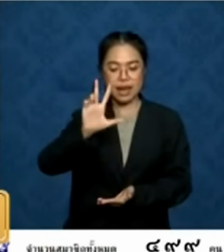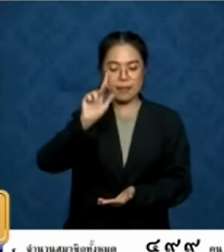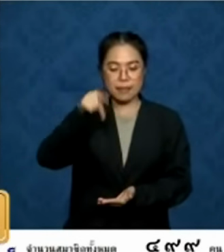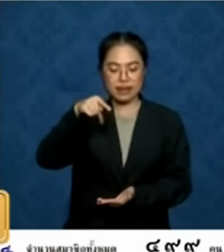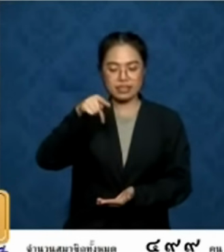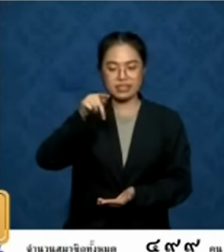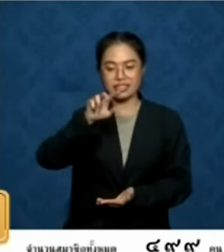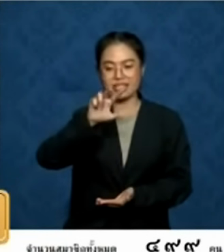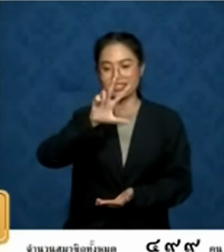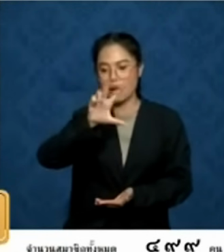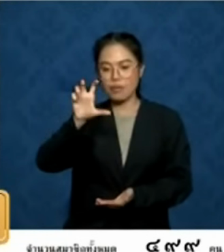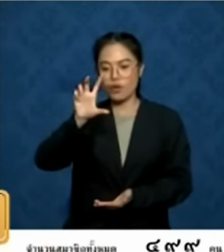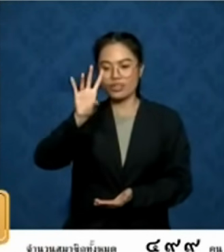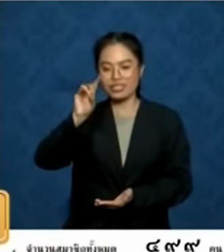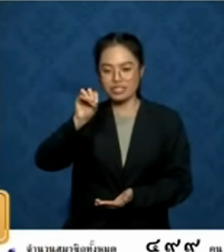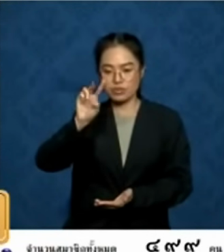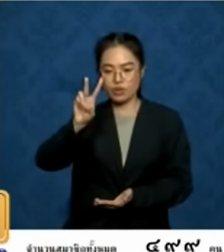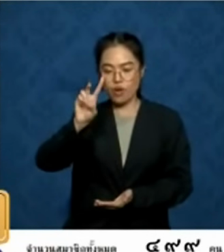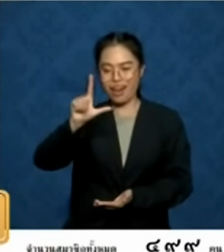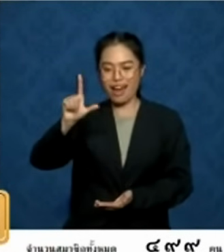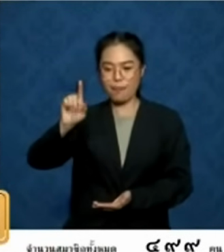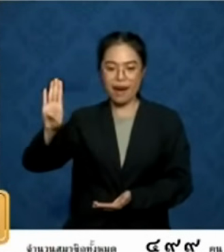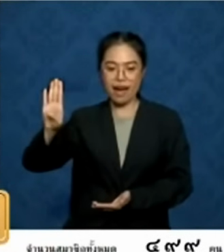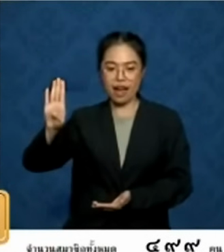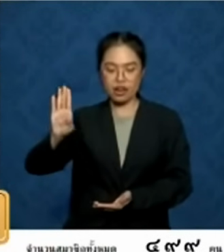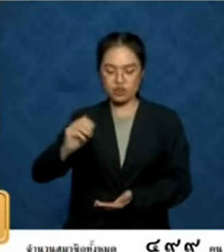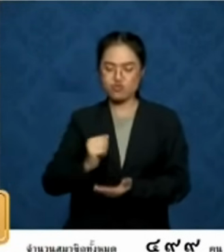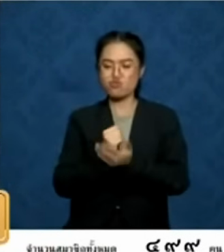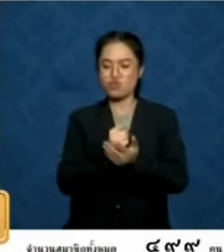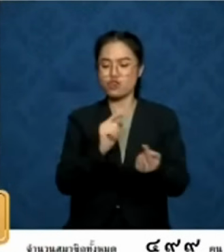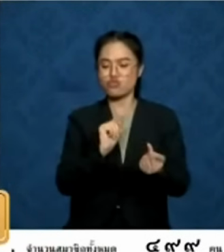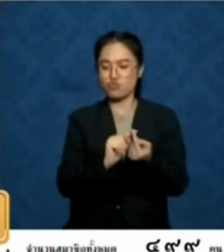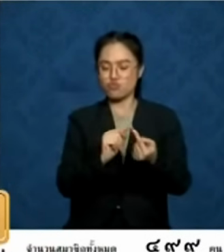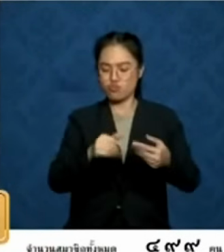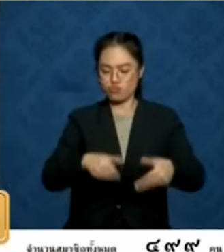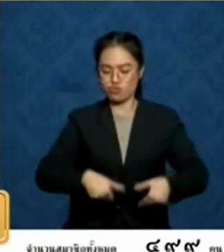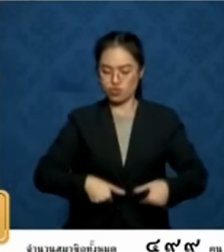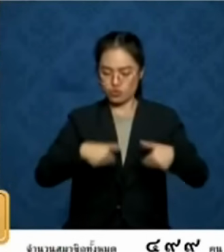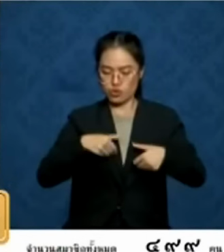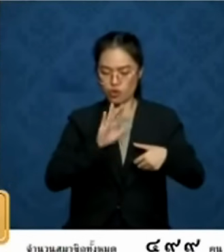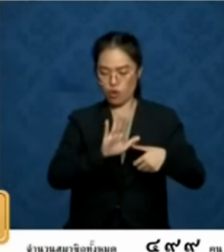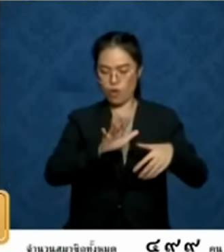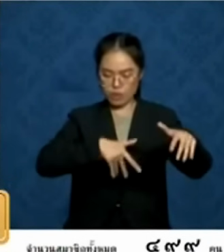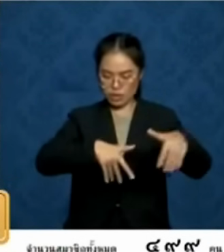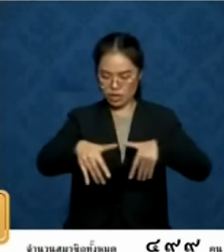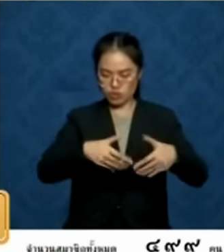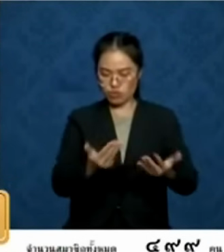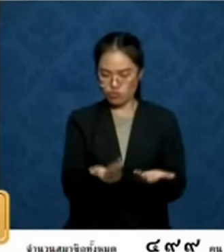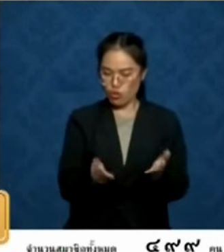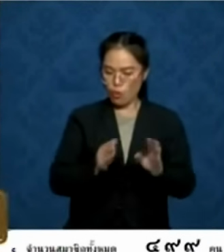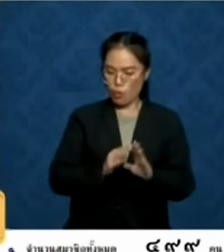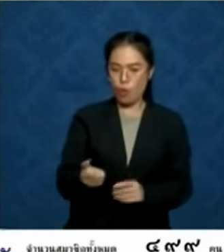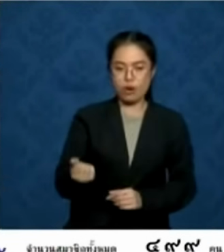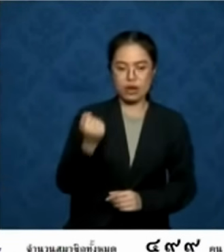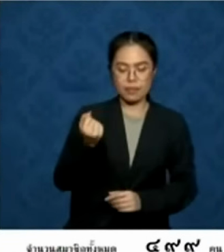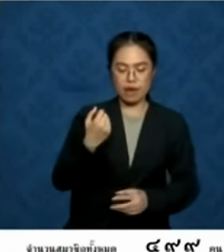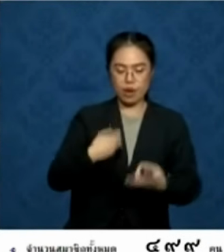33,372.8 ล้านบาทเพื่อให้ประชาชนทุกช่วงวัยมีคุณภาพครอบครัวเข้มแข็งสามารถพึ่งพาตน